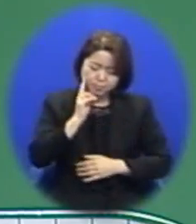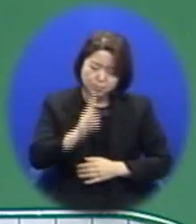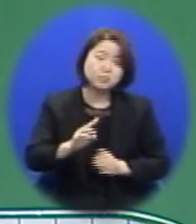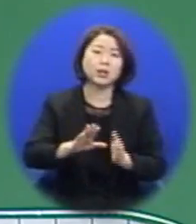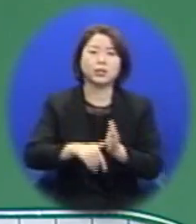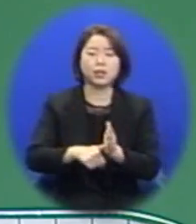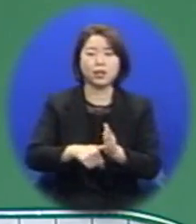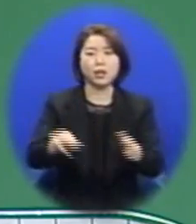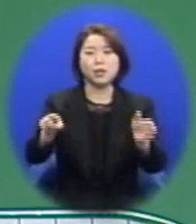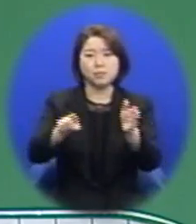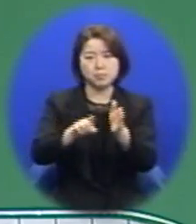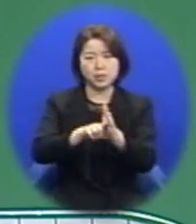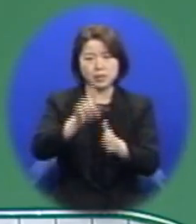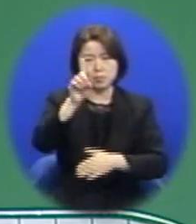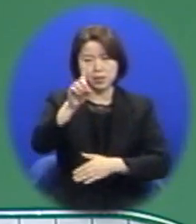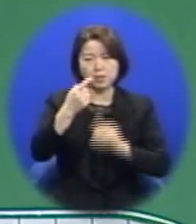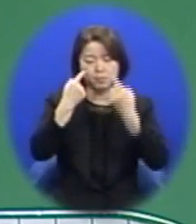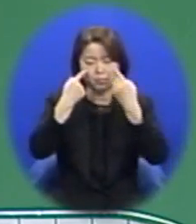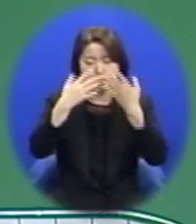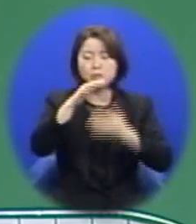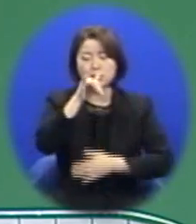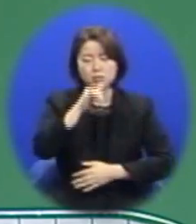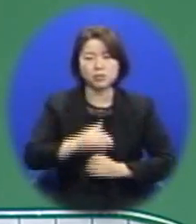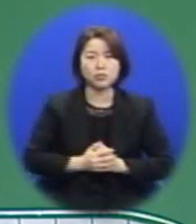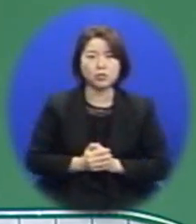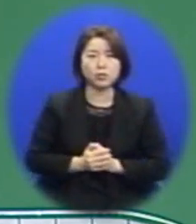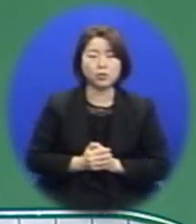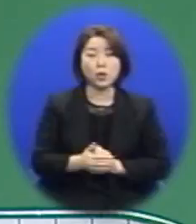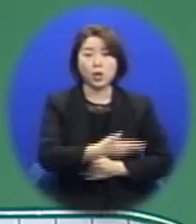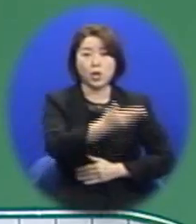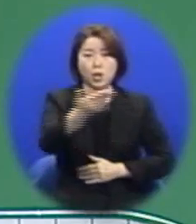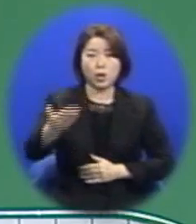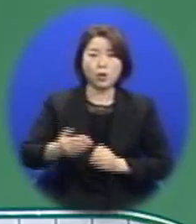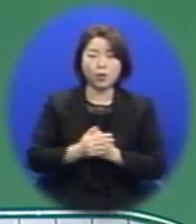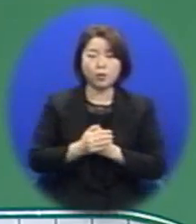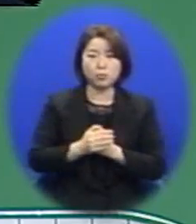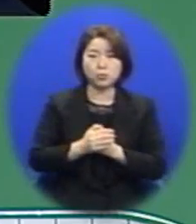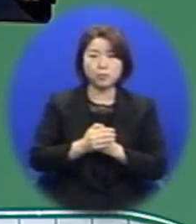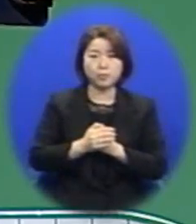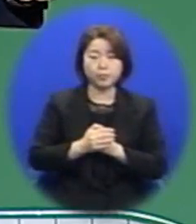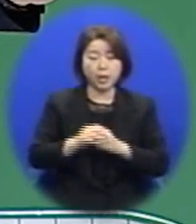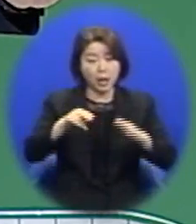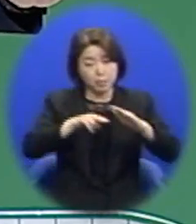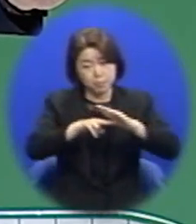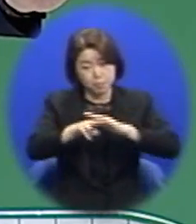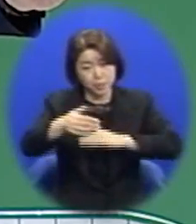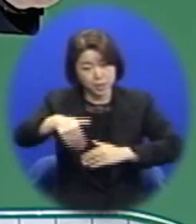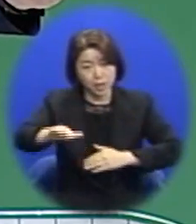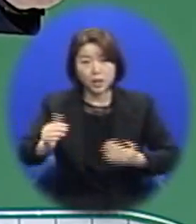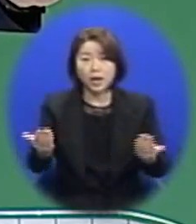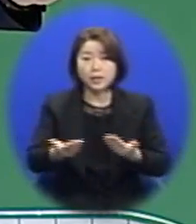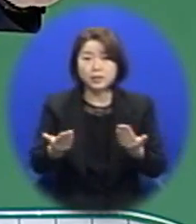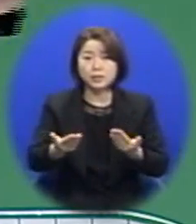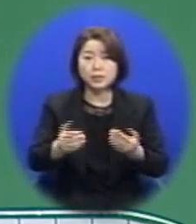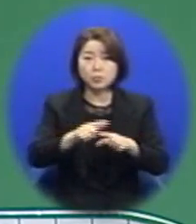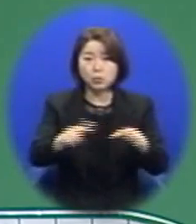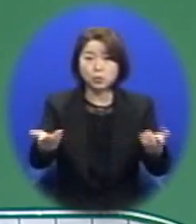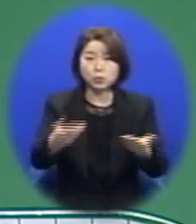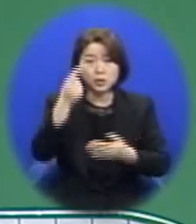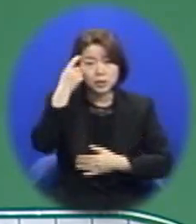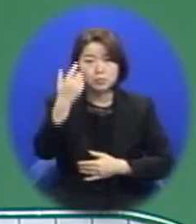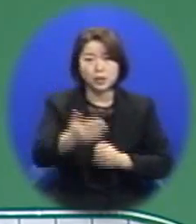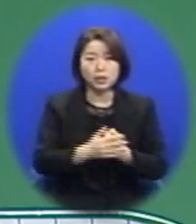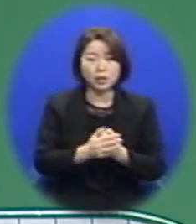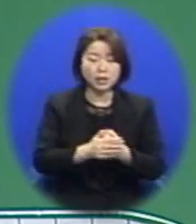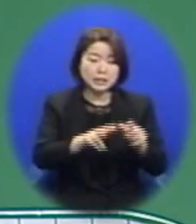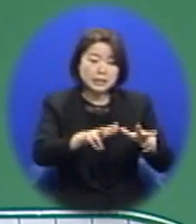하나 분명히 있었어요. 여러분 피난 가는 일이 보통 일입니까? 지금